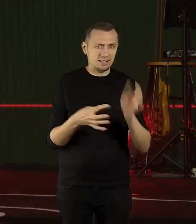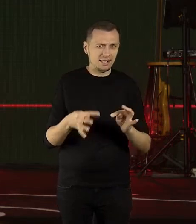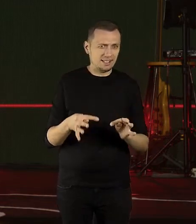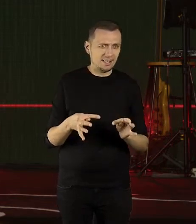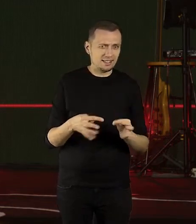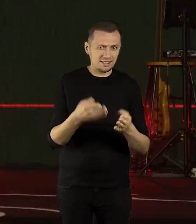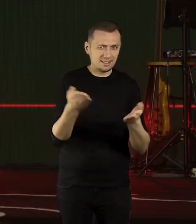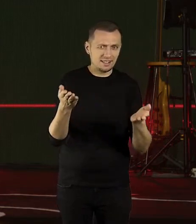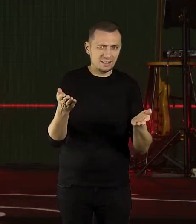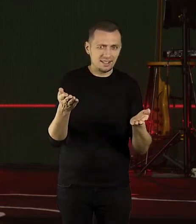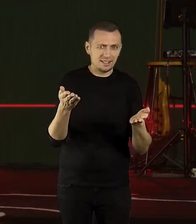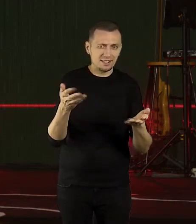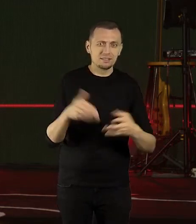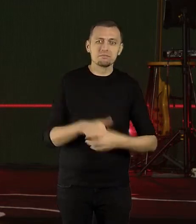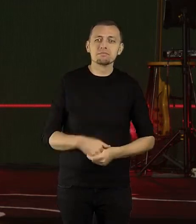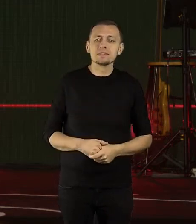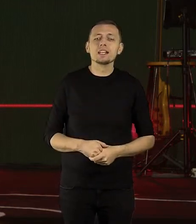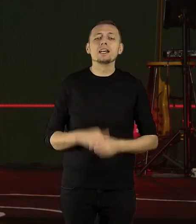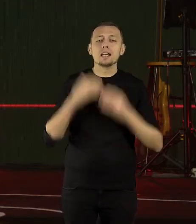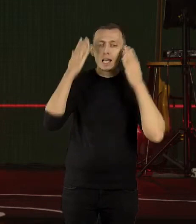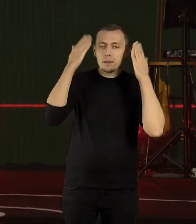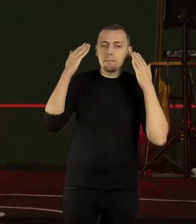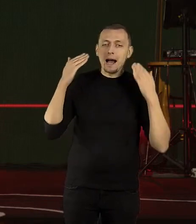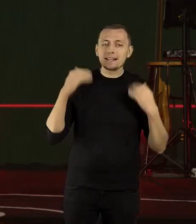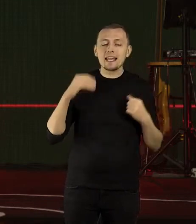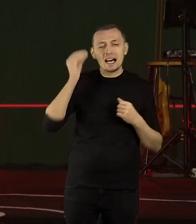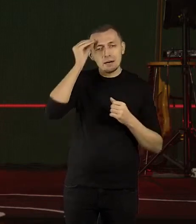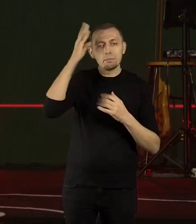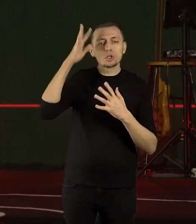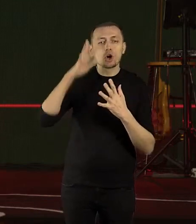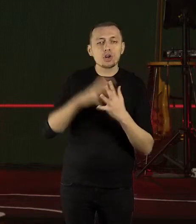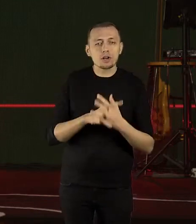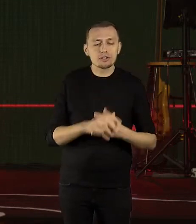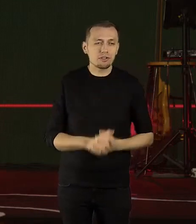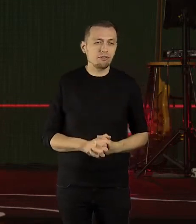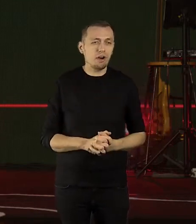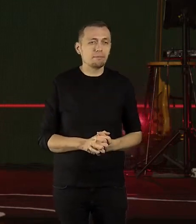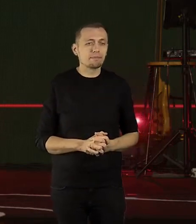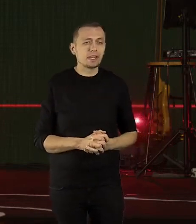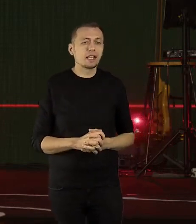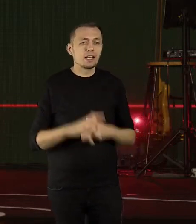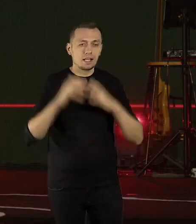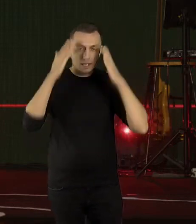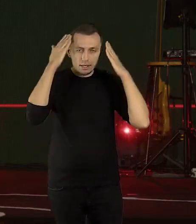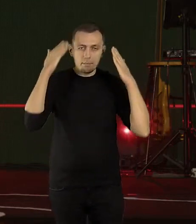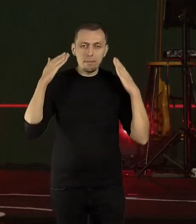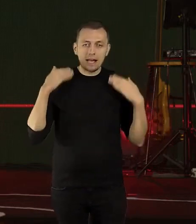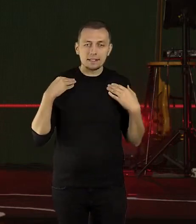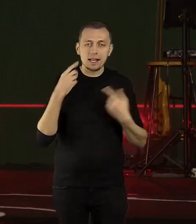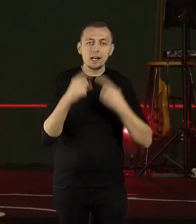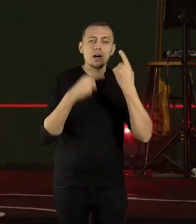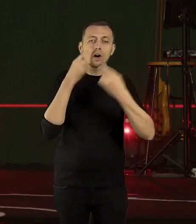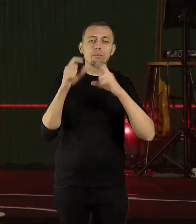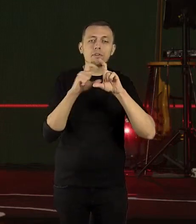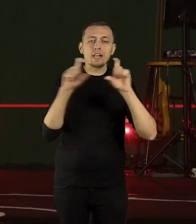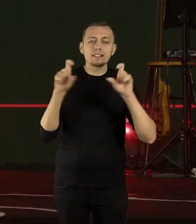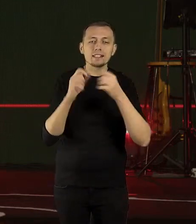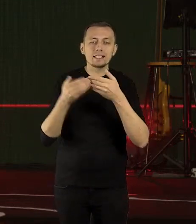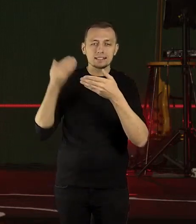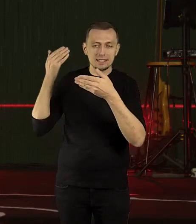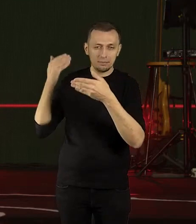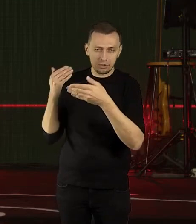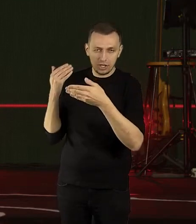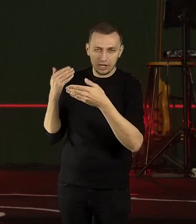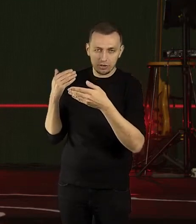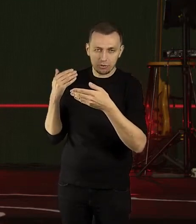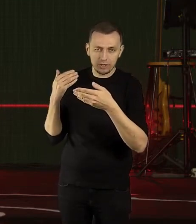czasu przeszłego, dokonanego, by powiedzieć o tym, co się wydarzy w przyszłości. Ona czyni to, co czynili prorocy.